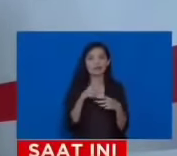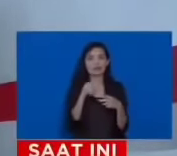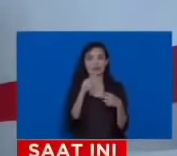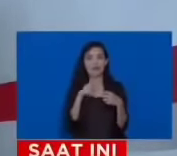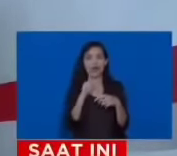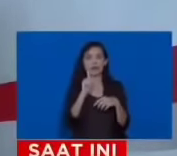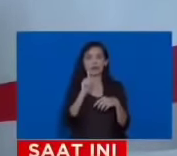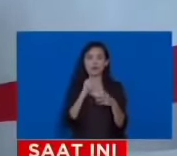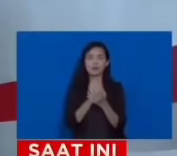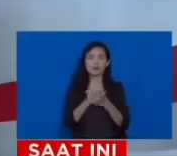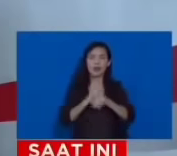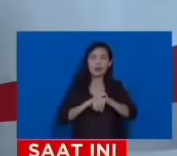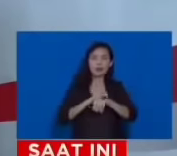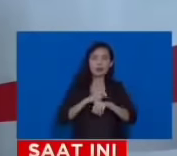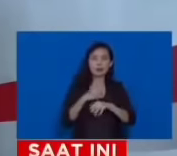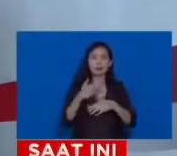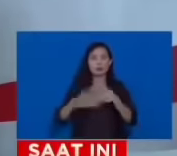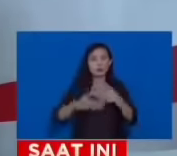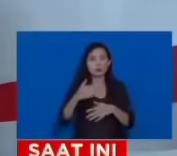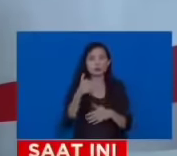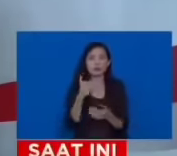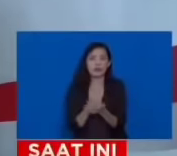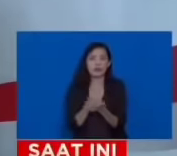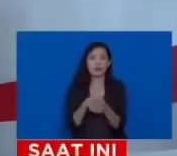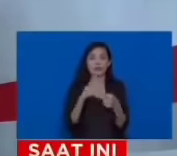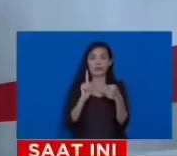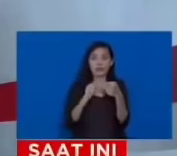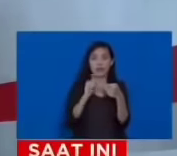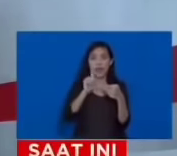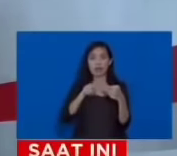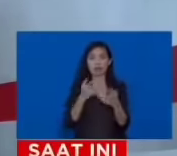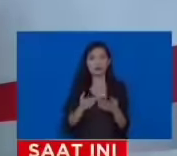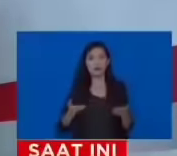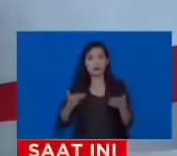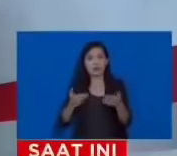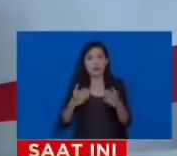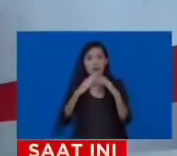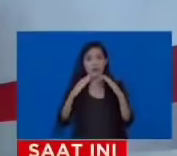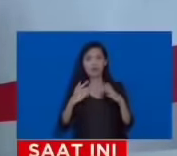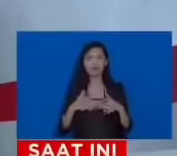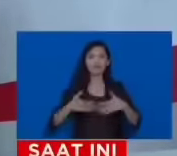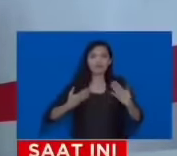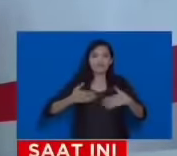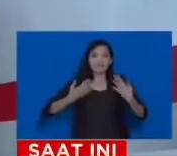pertama, berikan suasana gembira di rumah.